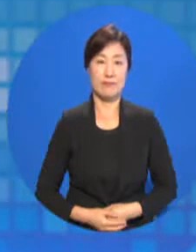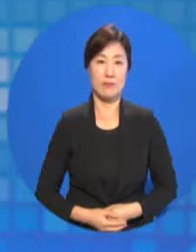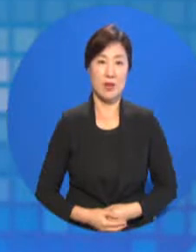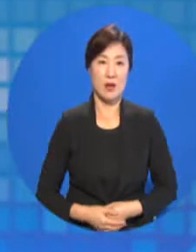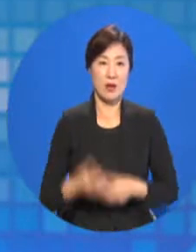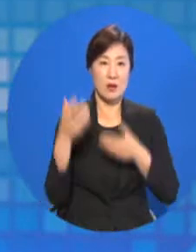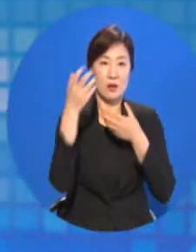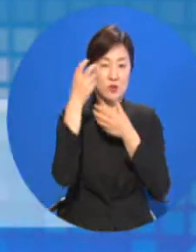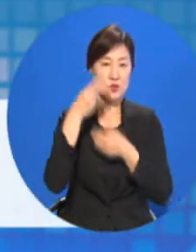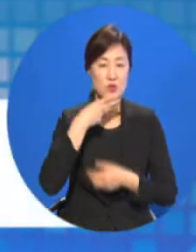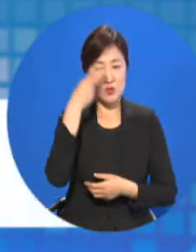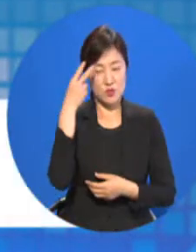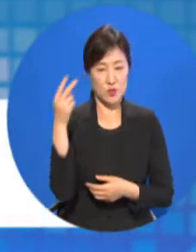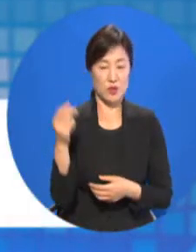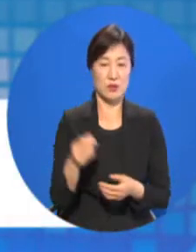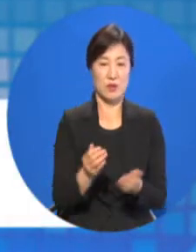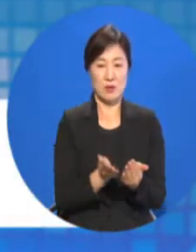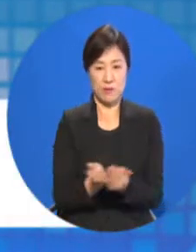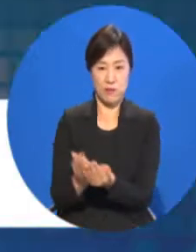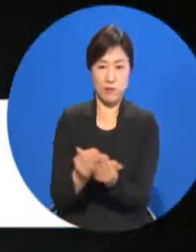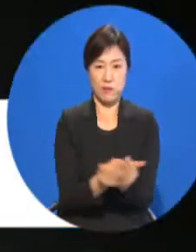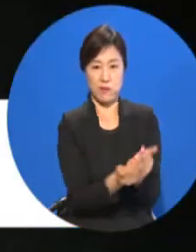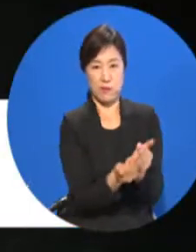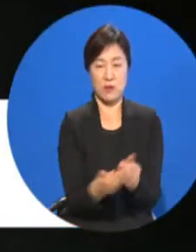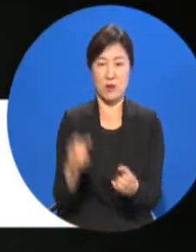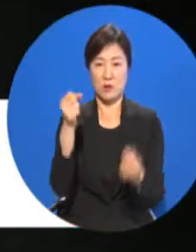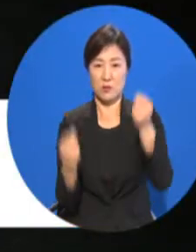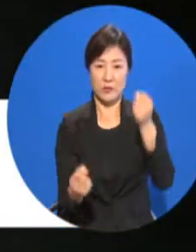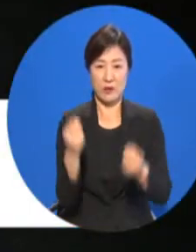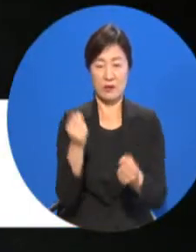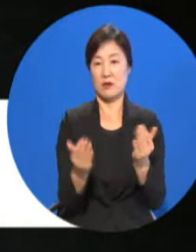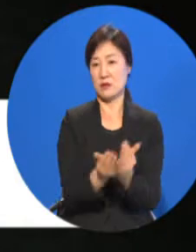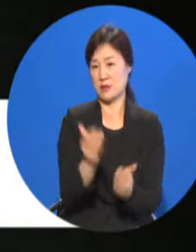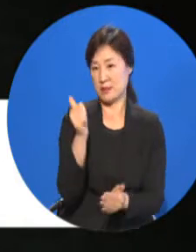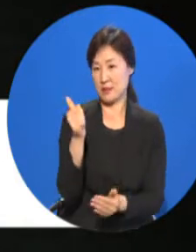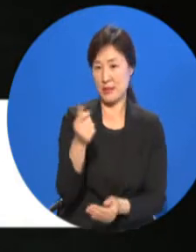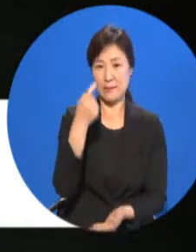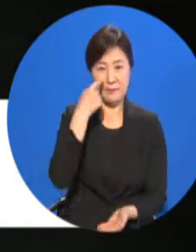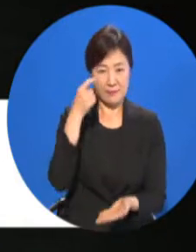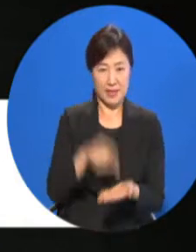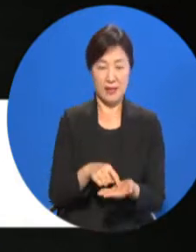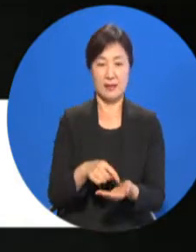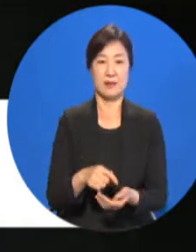만취한 상태로 선박을 난폭 운항한 선장이 해경에 적발됐습니다.